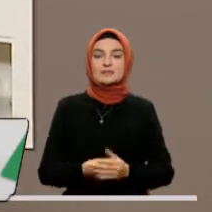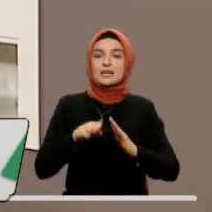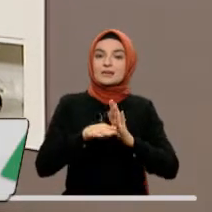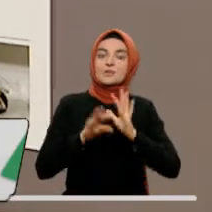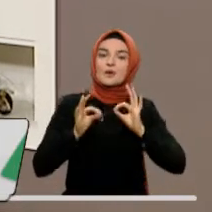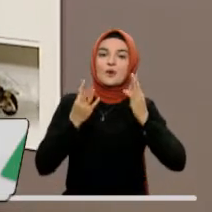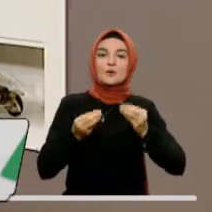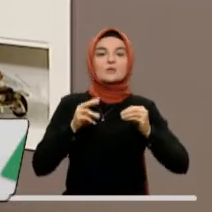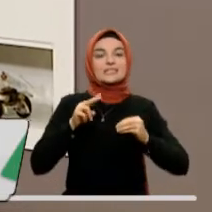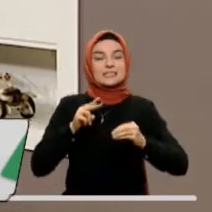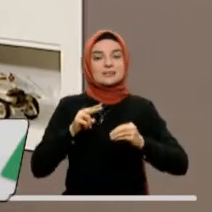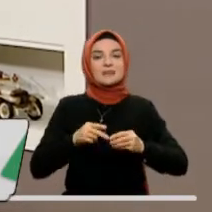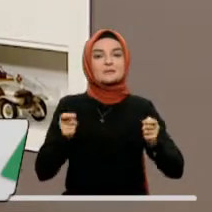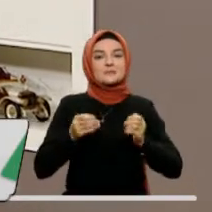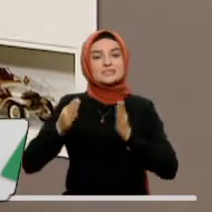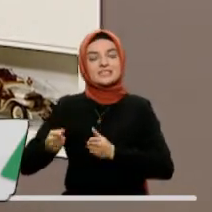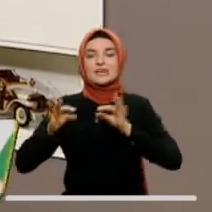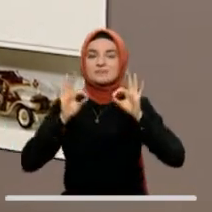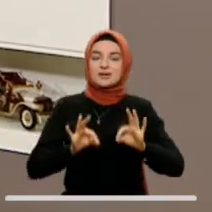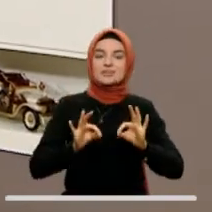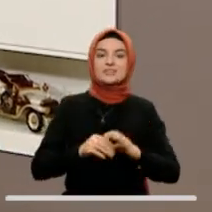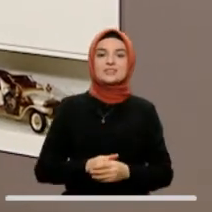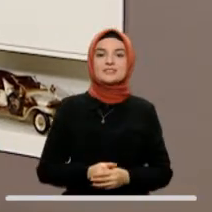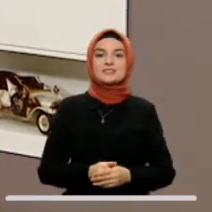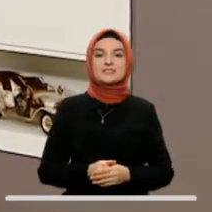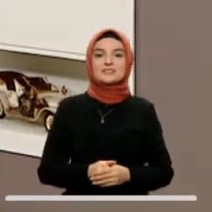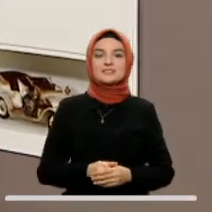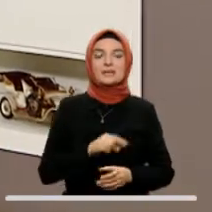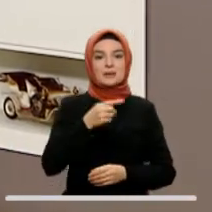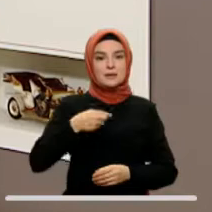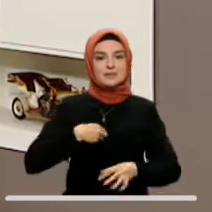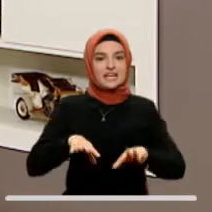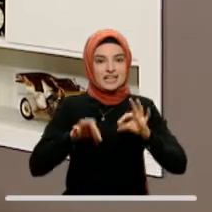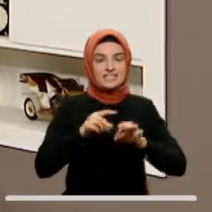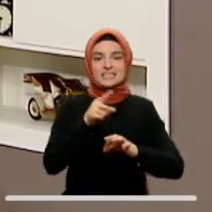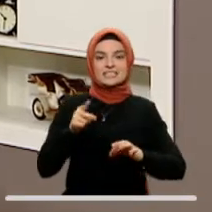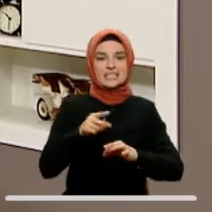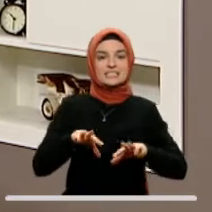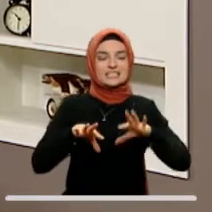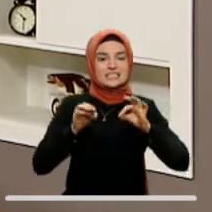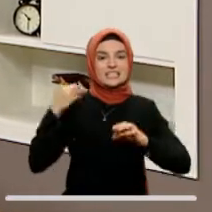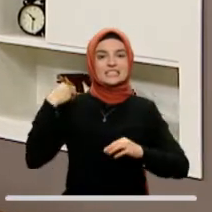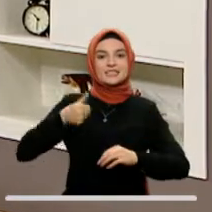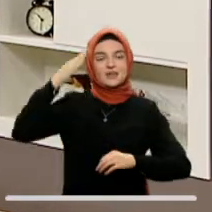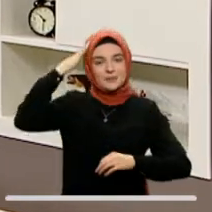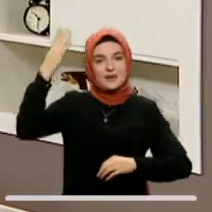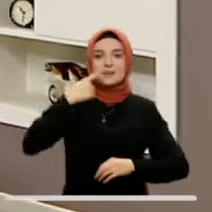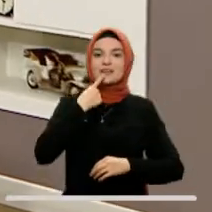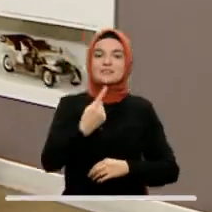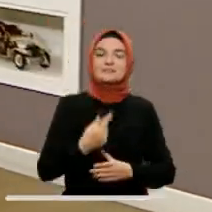gibi muhtelif işler köşemizle başlıyor. Bizler hazırız, sizler de hazırsanız yeni güne hep birlikte merhaba